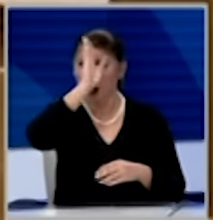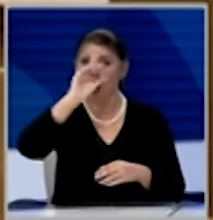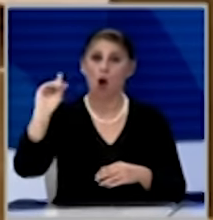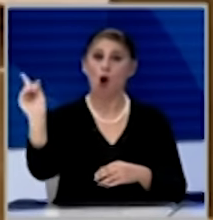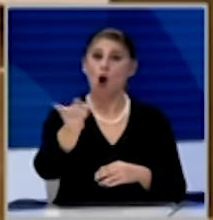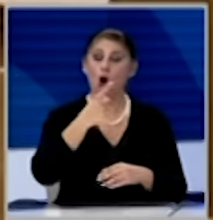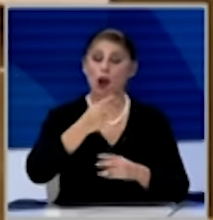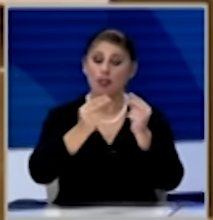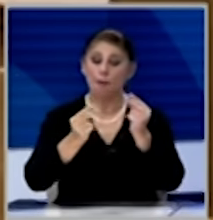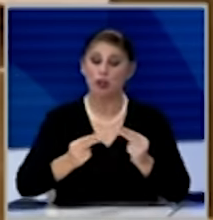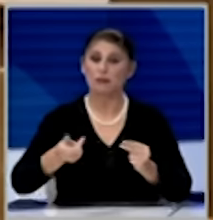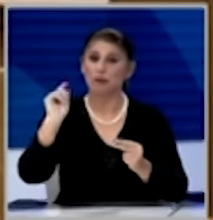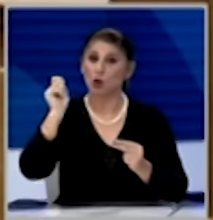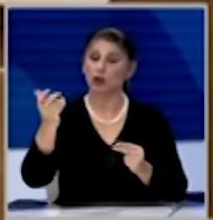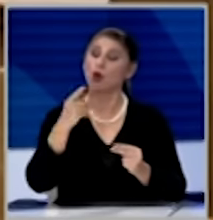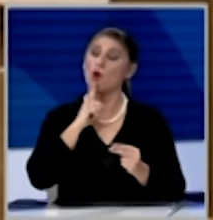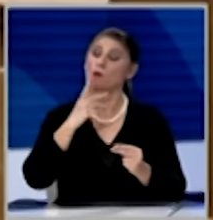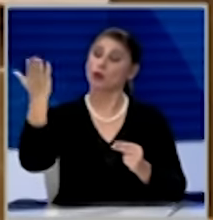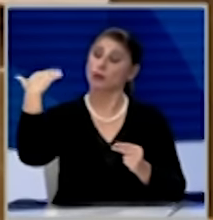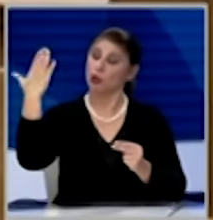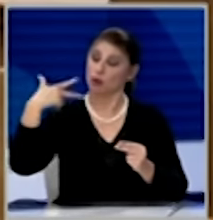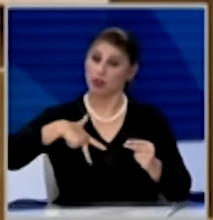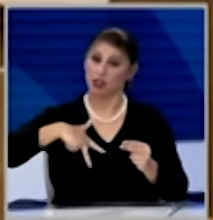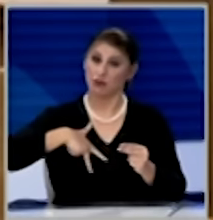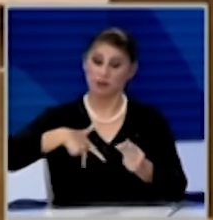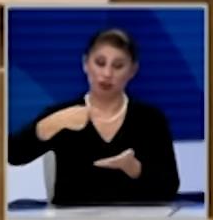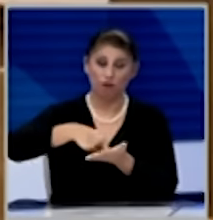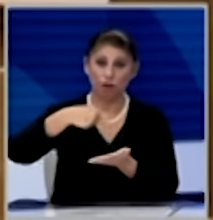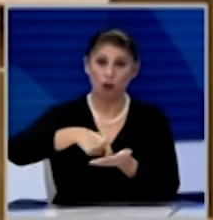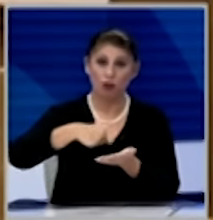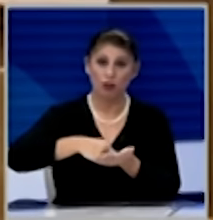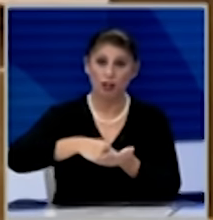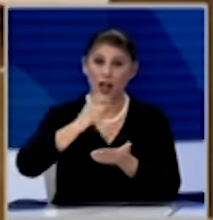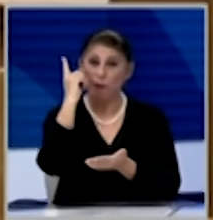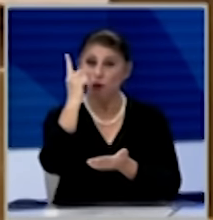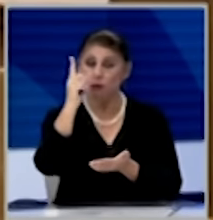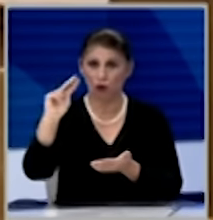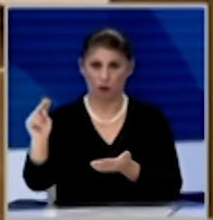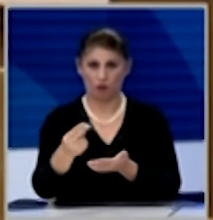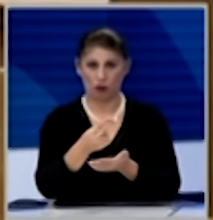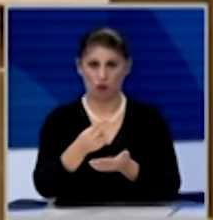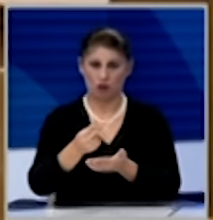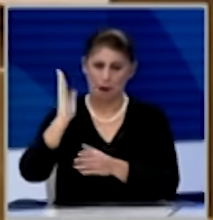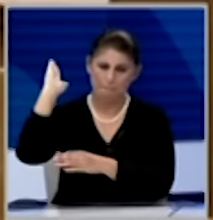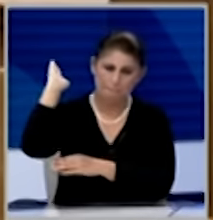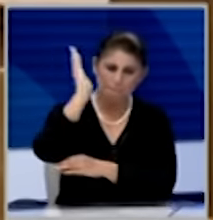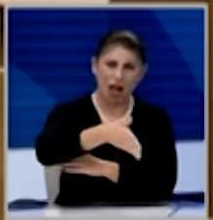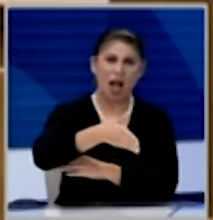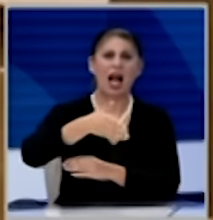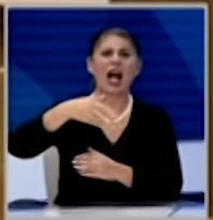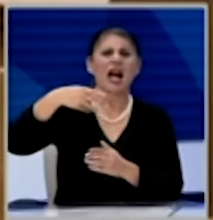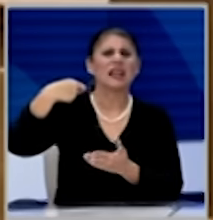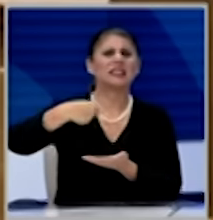πολιτικής σας όπως και προηγούμενων κυβερνήσεων με τη φορολόγηση απ το πρώτο ευρώ με το χαράτσι του τέλους